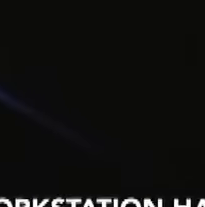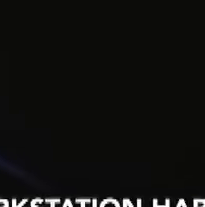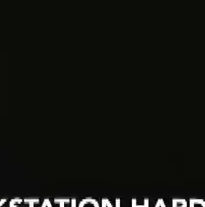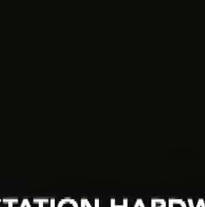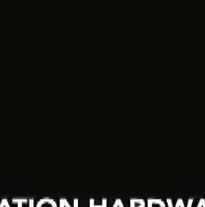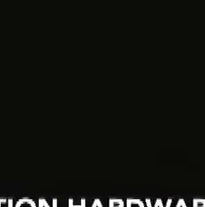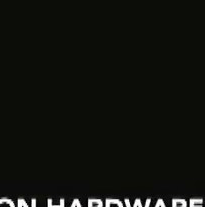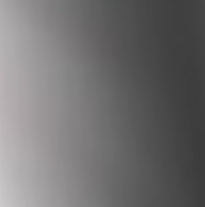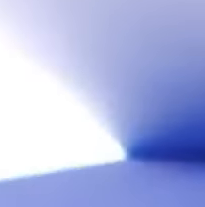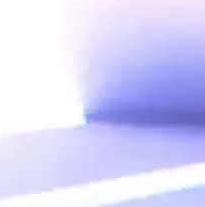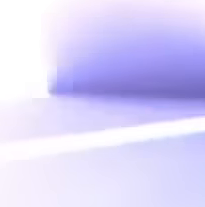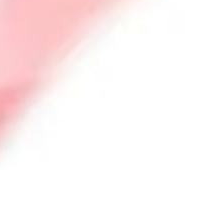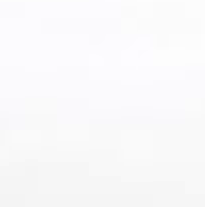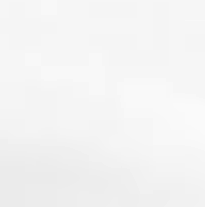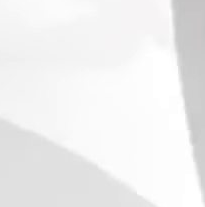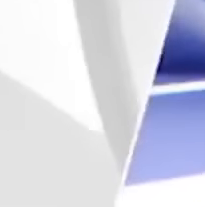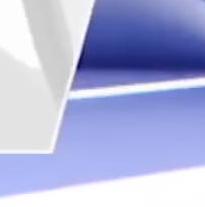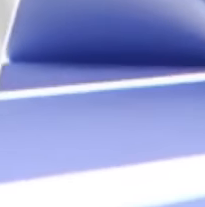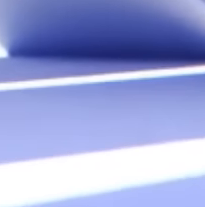Showbiz Happenings.